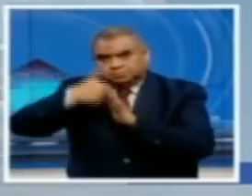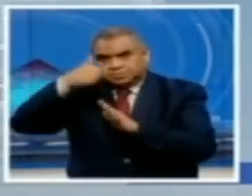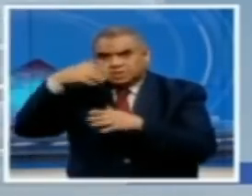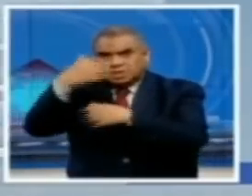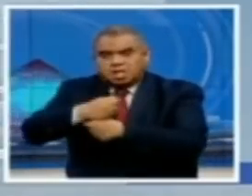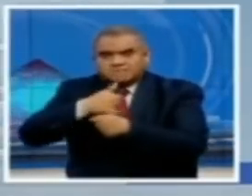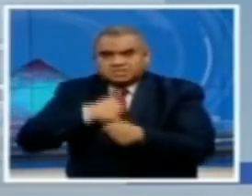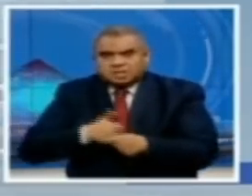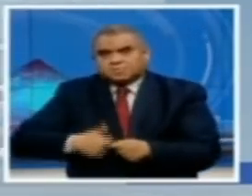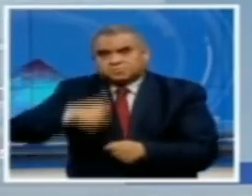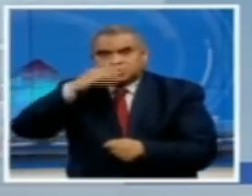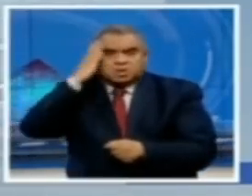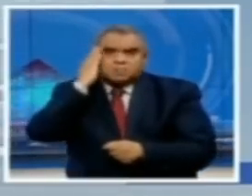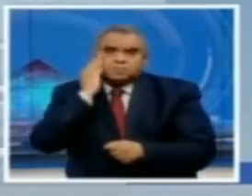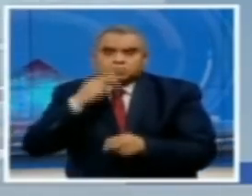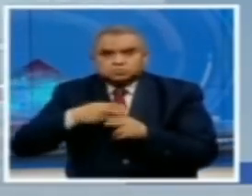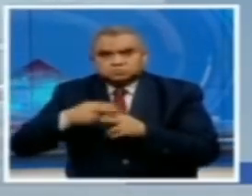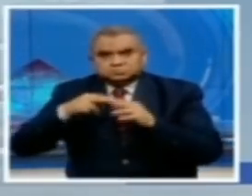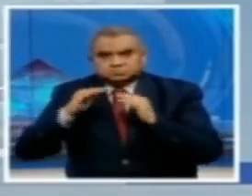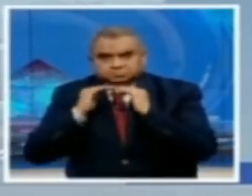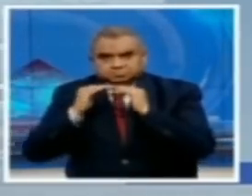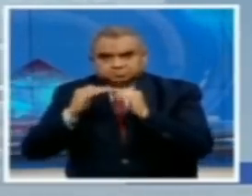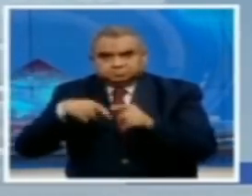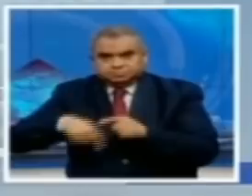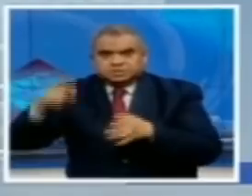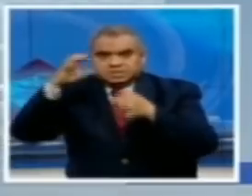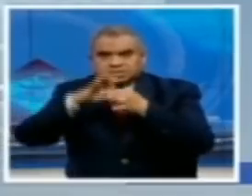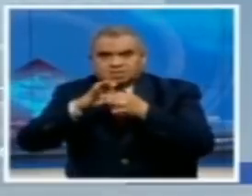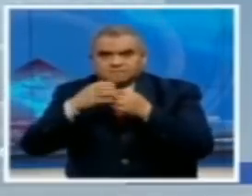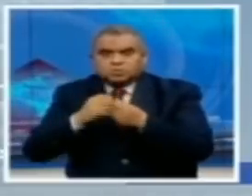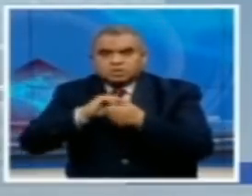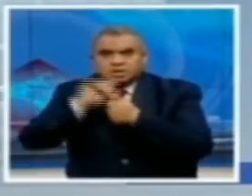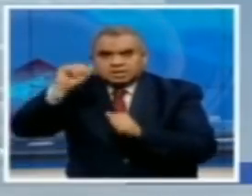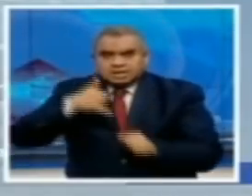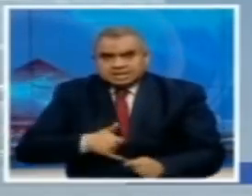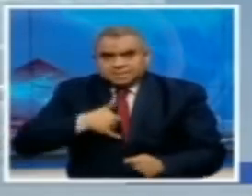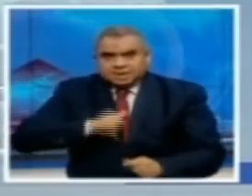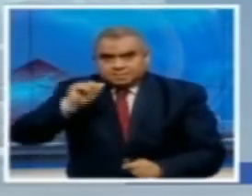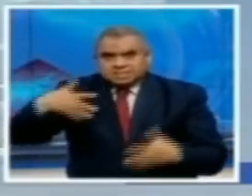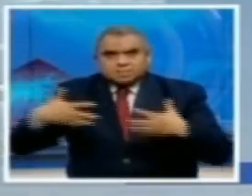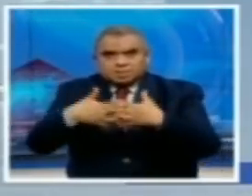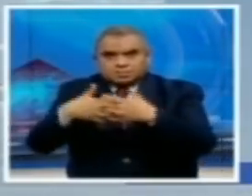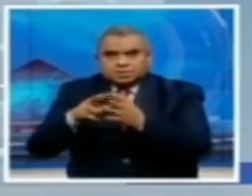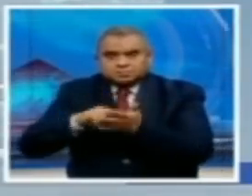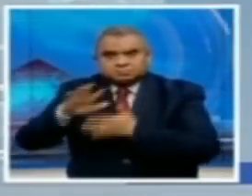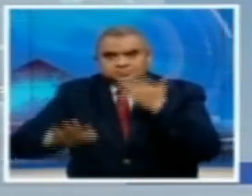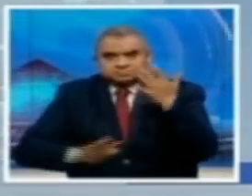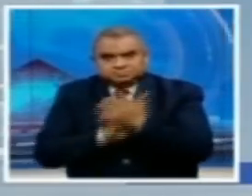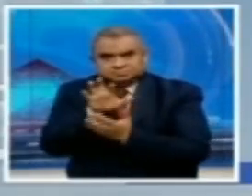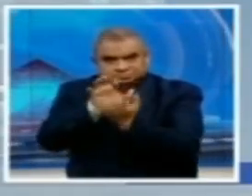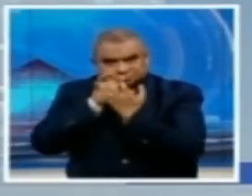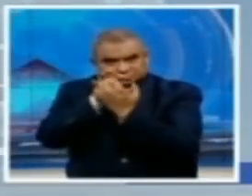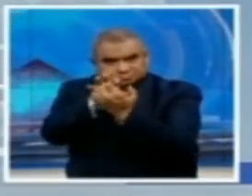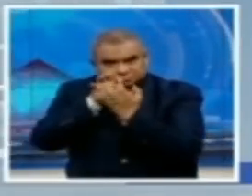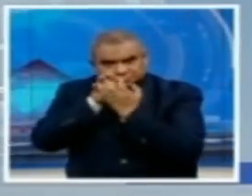الشقيق إلى بر الأمان والاستقرار من خلال التوصل إلى توافق يمني لعبور المرحلة